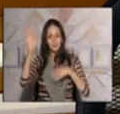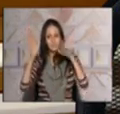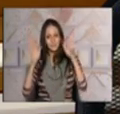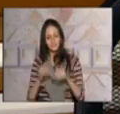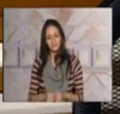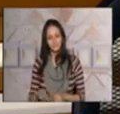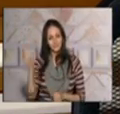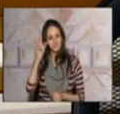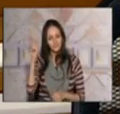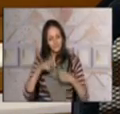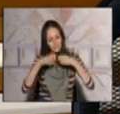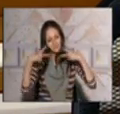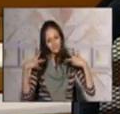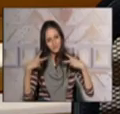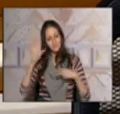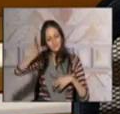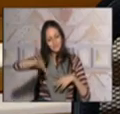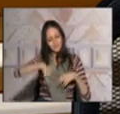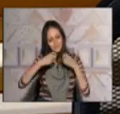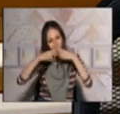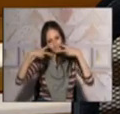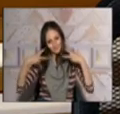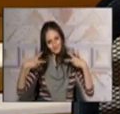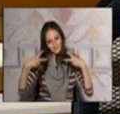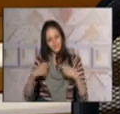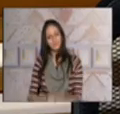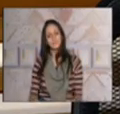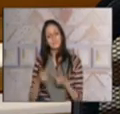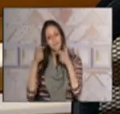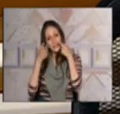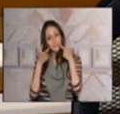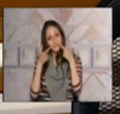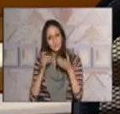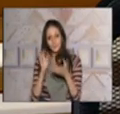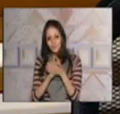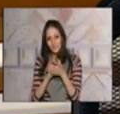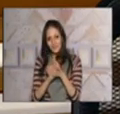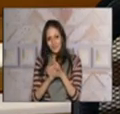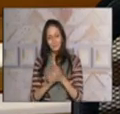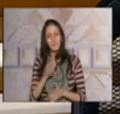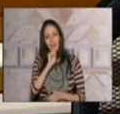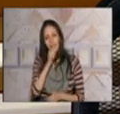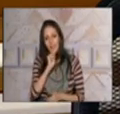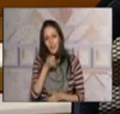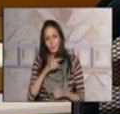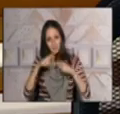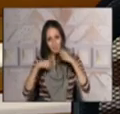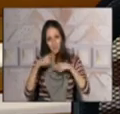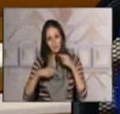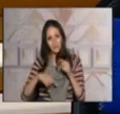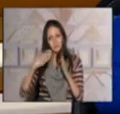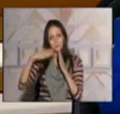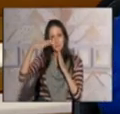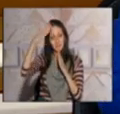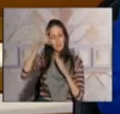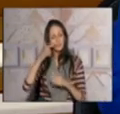انتهت. مصر بيحصل فيها ايه النهارده؟ بعد الفاصل انتظروا الزميل خالد سعد، وزي ما قلت لكم خالد سعد النهارده هيتكلم عن التنميه